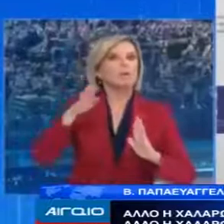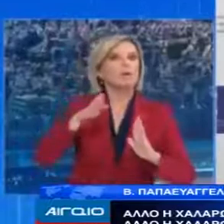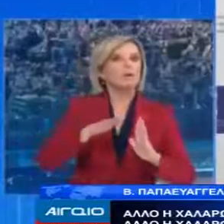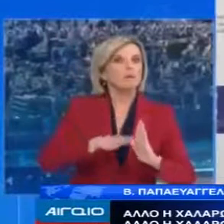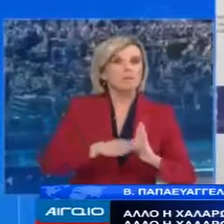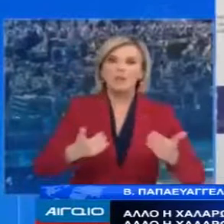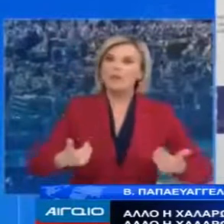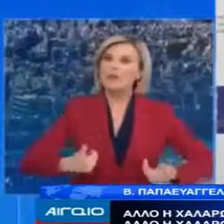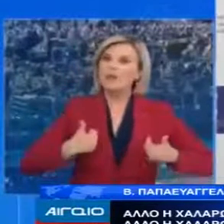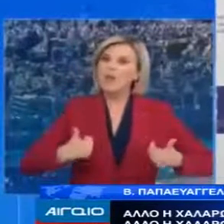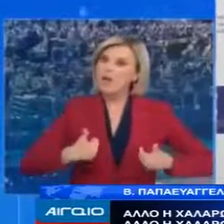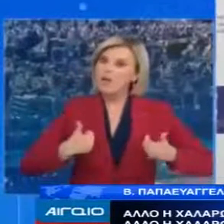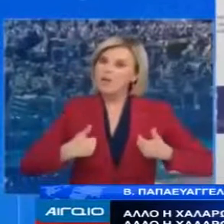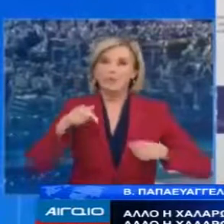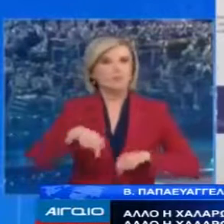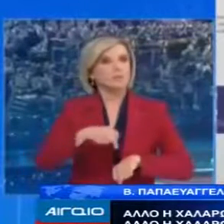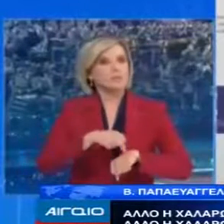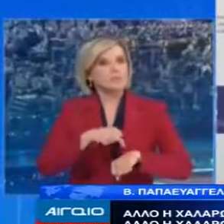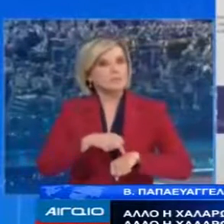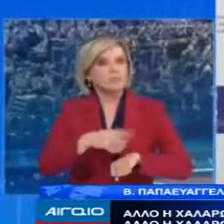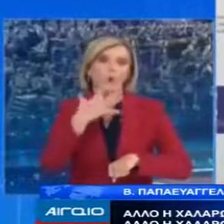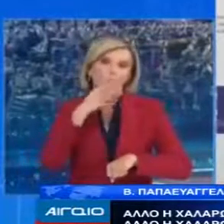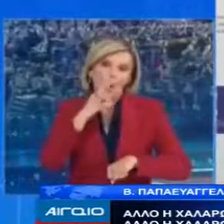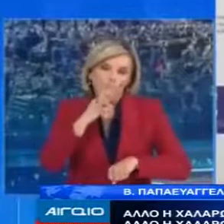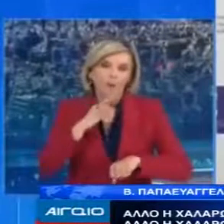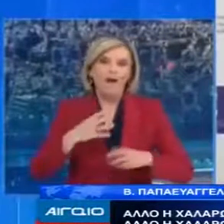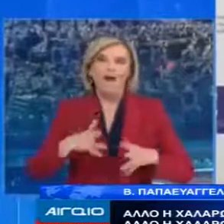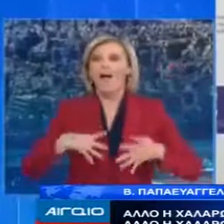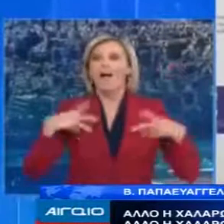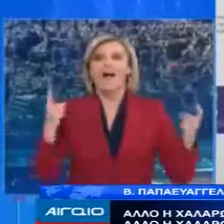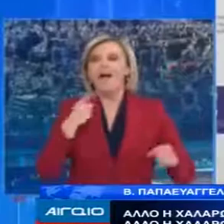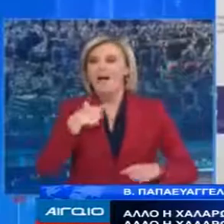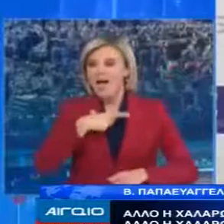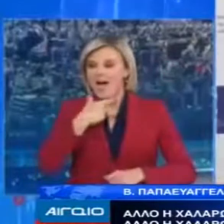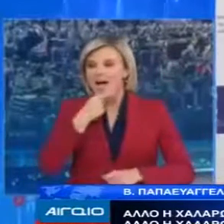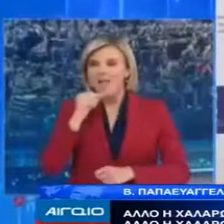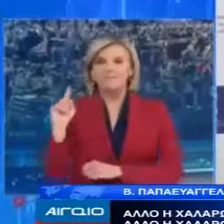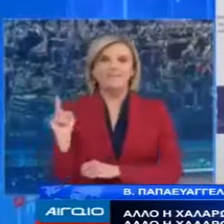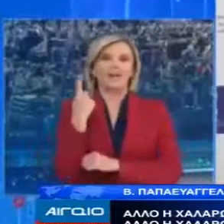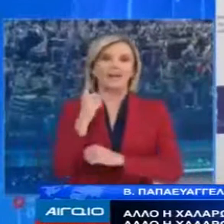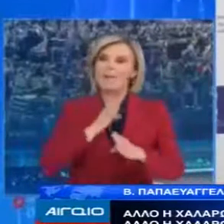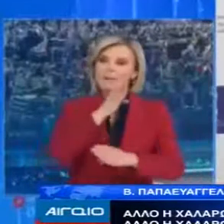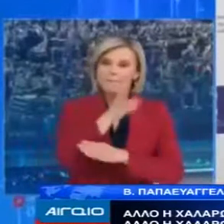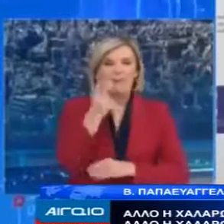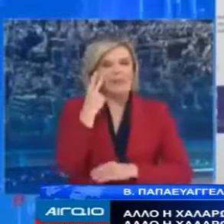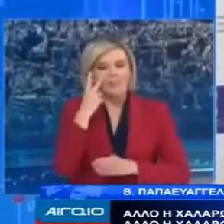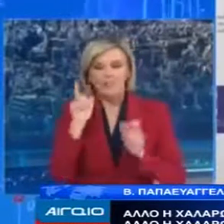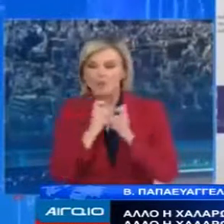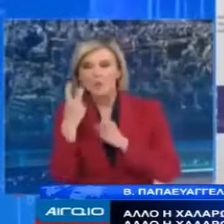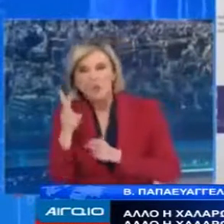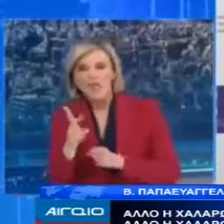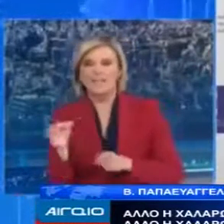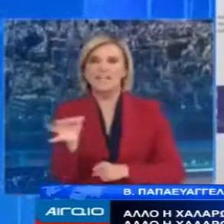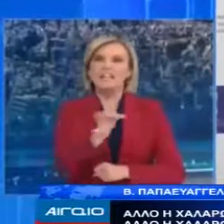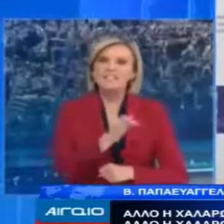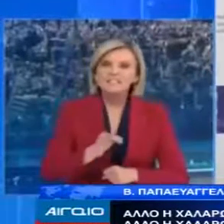σαφές λοιπόν ότι οι νέοι μας πήγαν να δουν τους δικούς τους και κάποιοι μετέφεραν τον ιό από την Αθήνα και από άλλες μεγαλοπόλεις στις